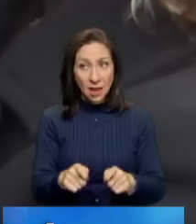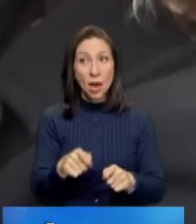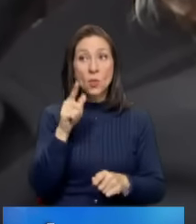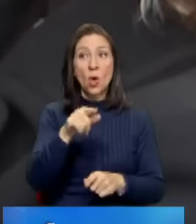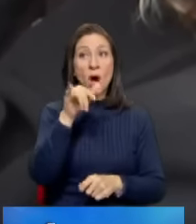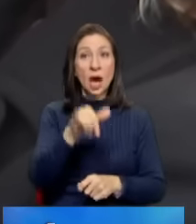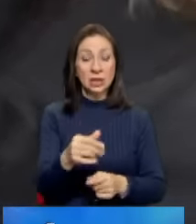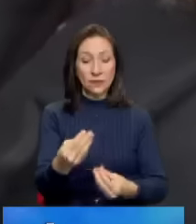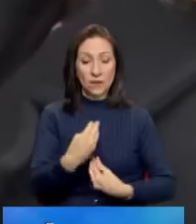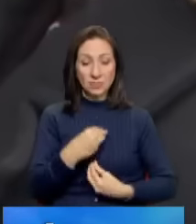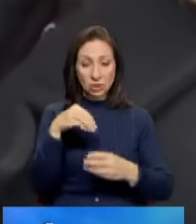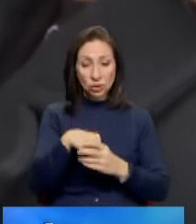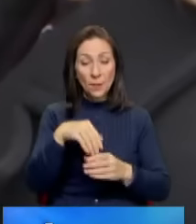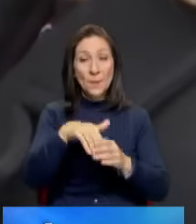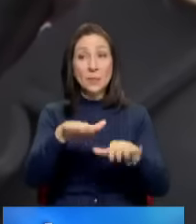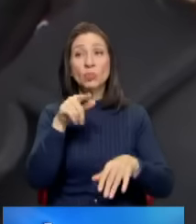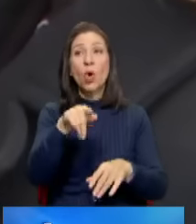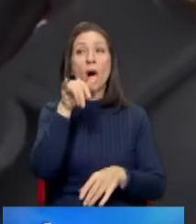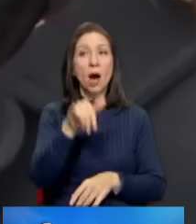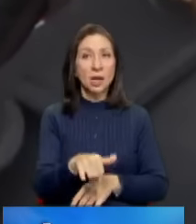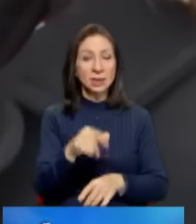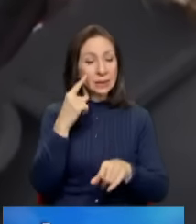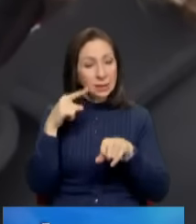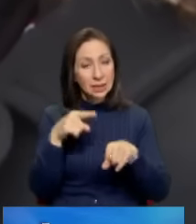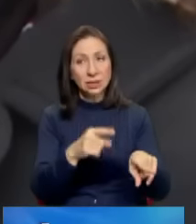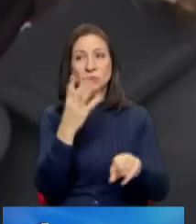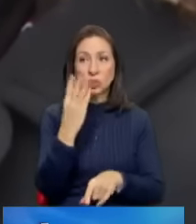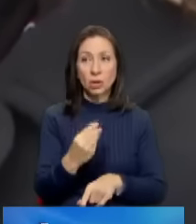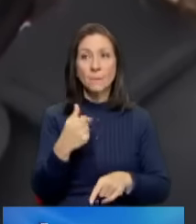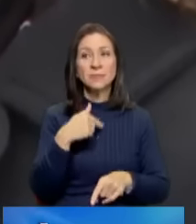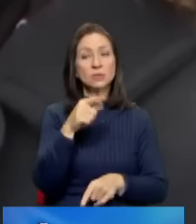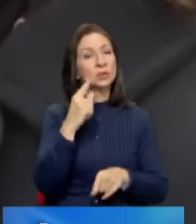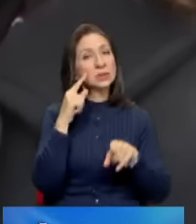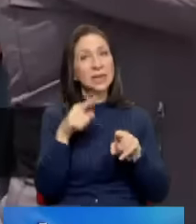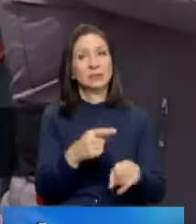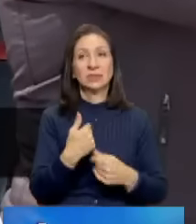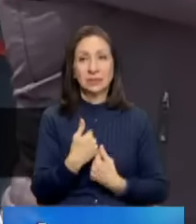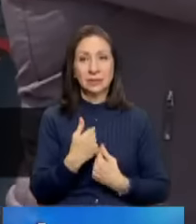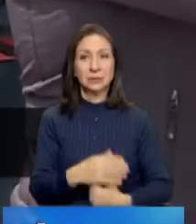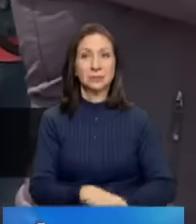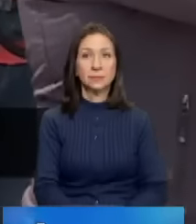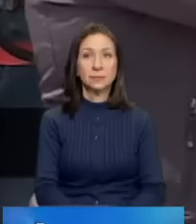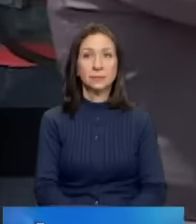Bu hakkın teslimi için mecliste bu hakkın takipçisi olacaklar. Biz de bunun takipçisiyiz.